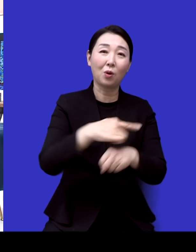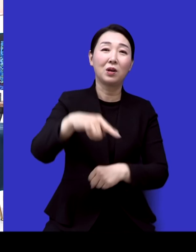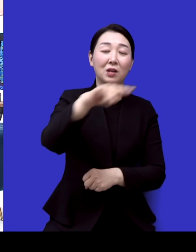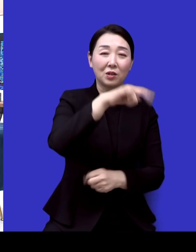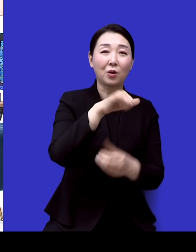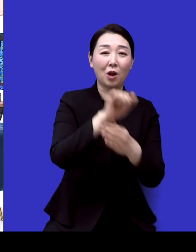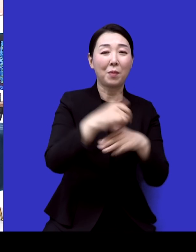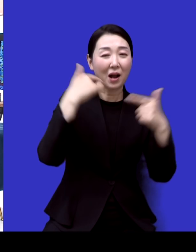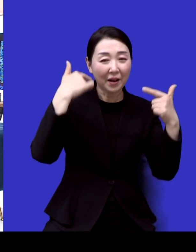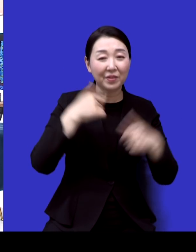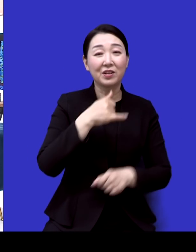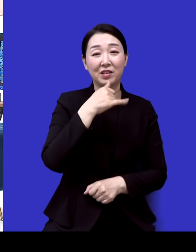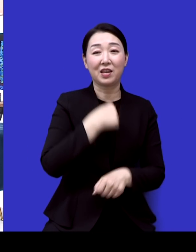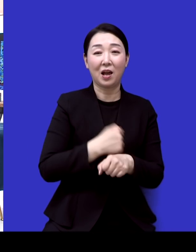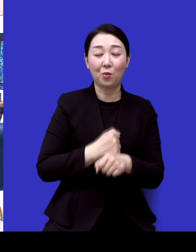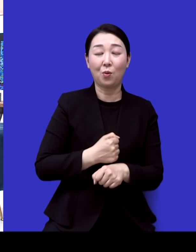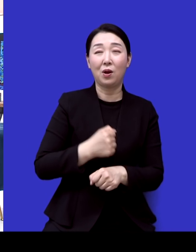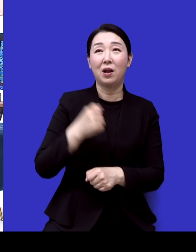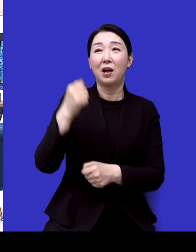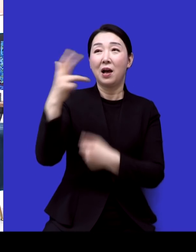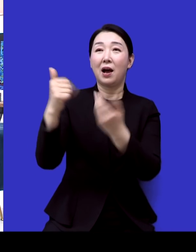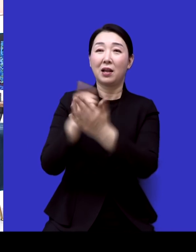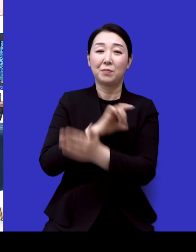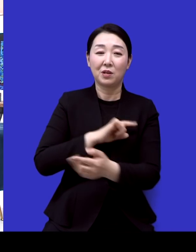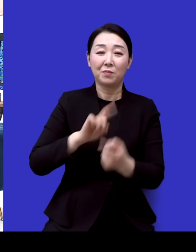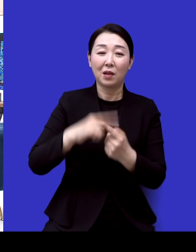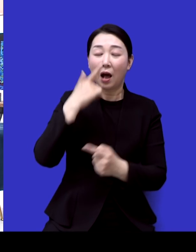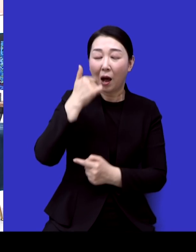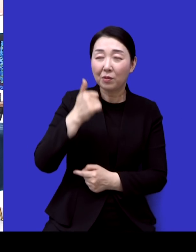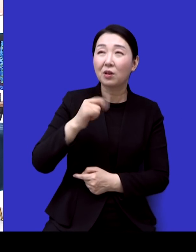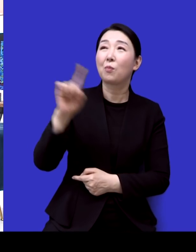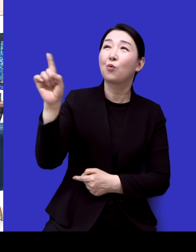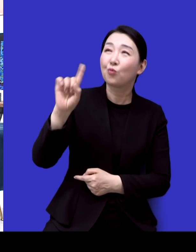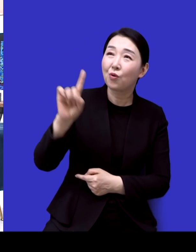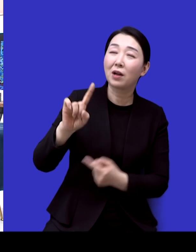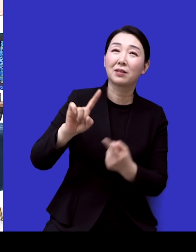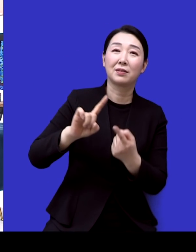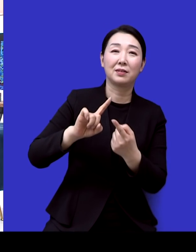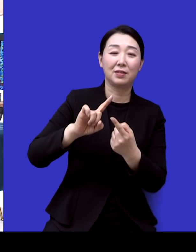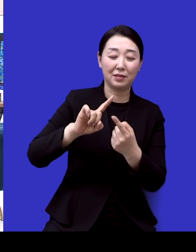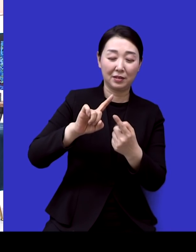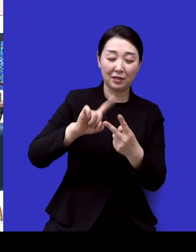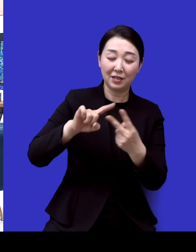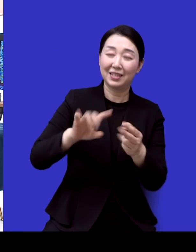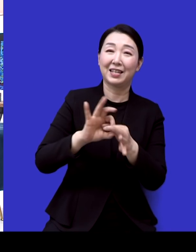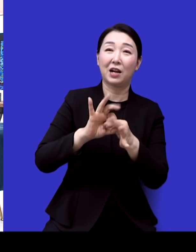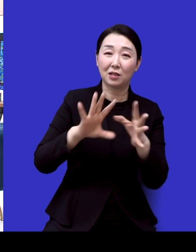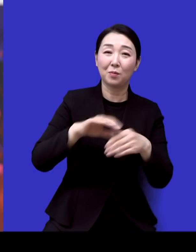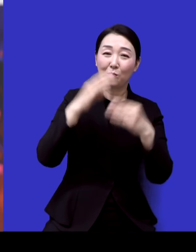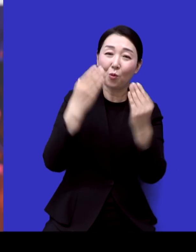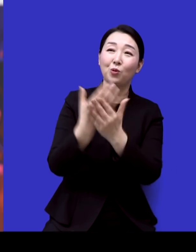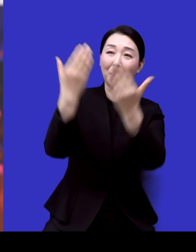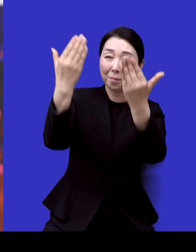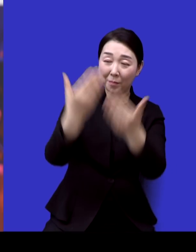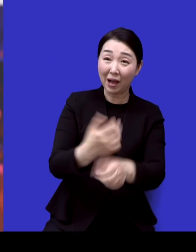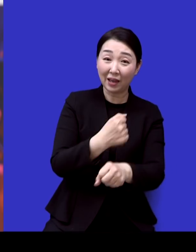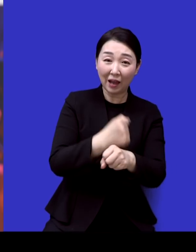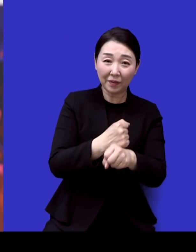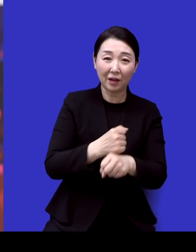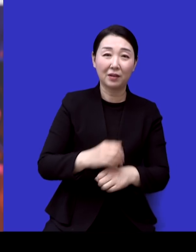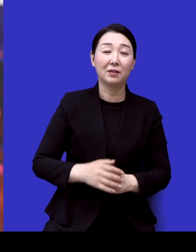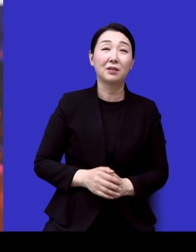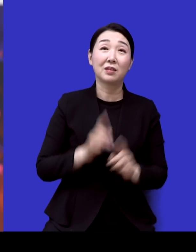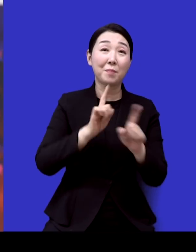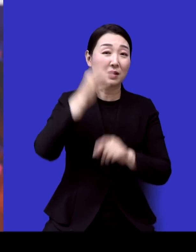열매가 항상 있게 하여 내 이름으로 아버지께 무엇을 구하든지 다 받게 하려 함이라. 이 말씀이 생각났는데 아멘. 하나님께서